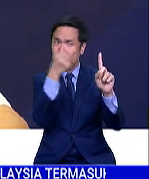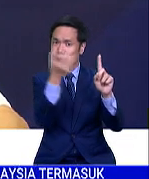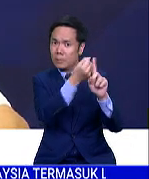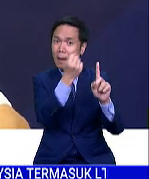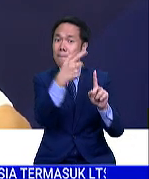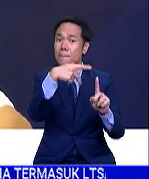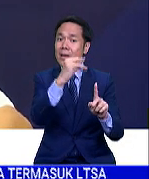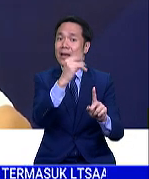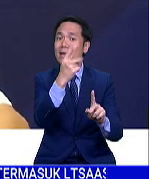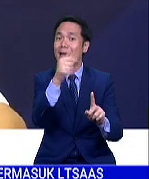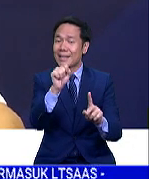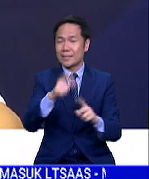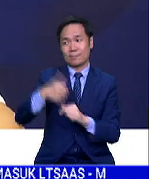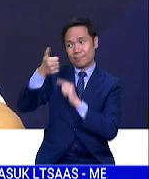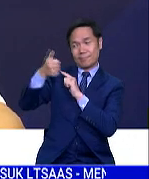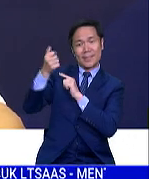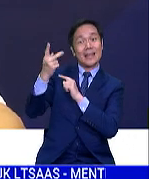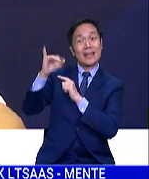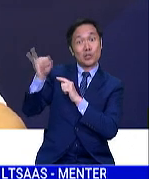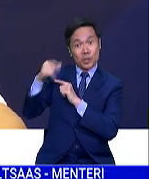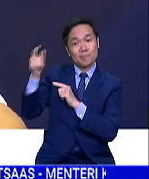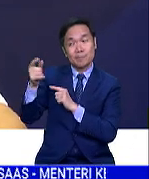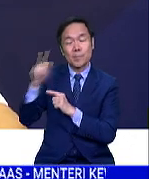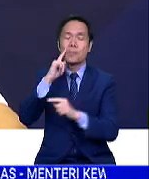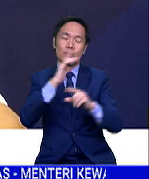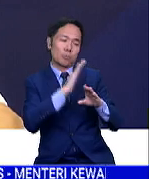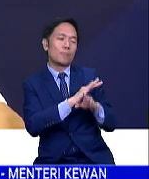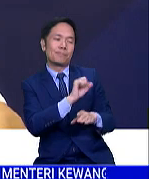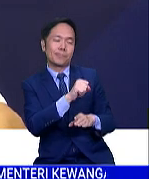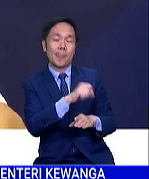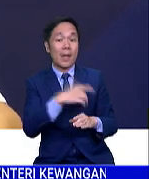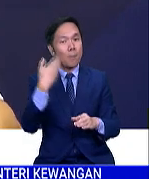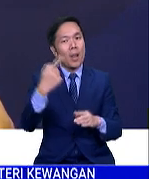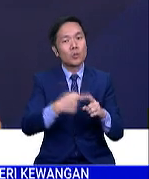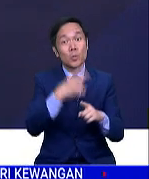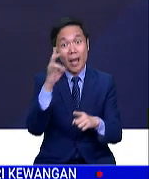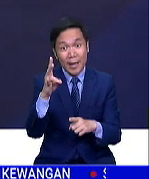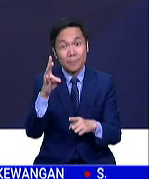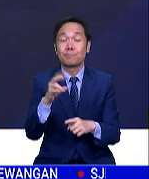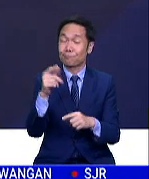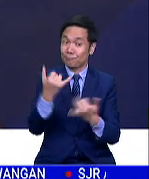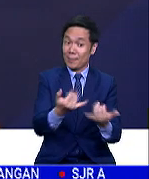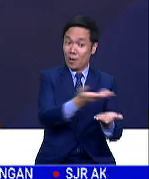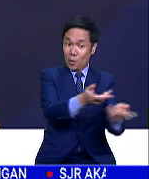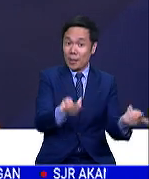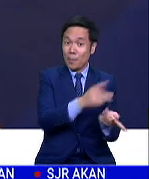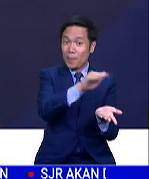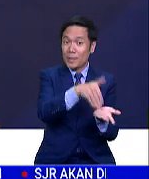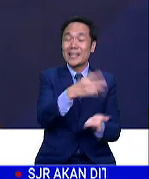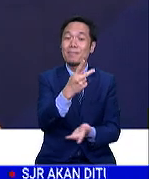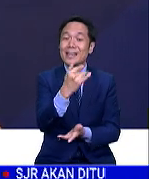Khairi bagi pihak MOSTI telah pun beri jaminan in July PIKAS should be